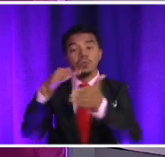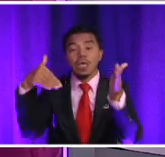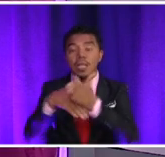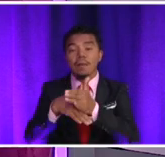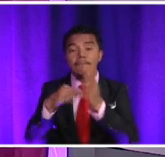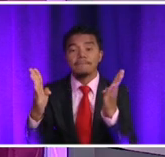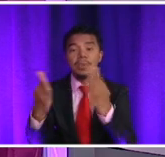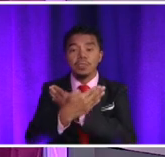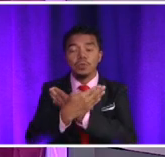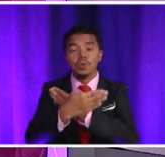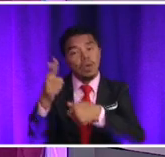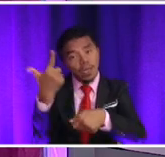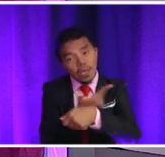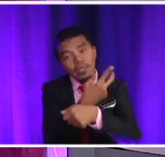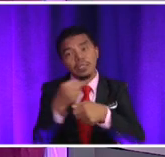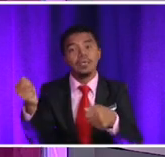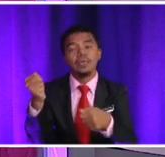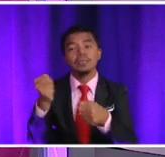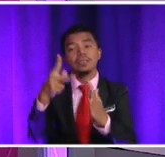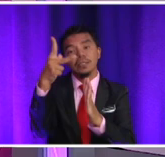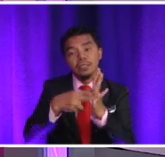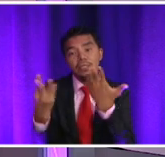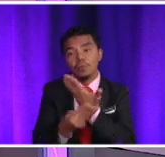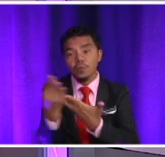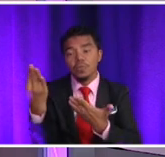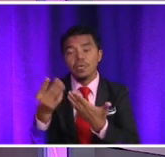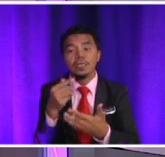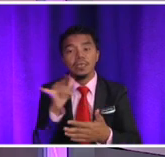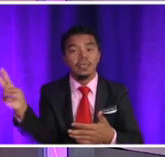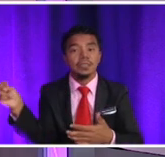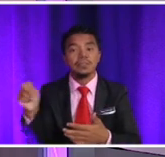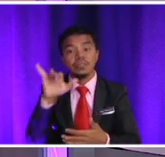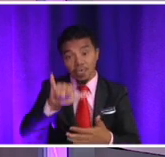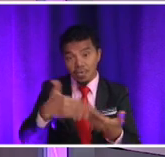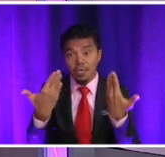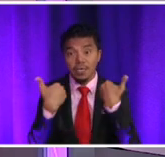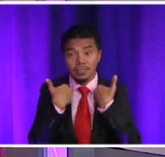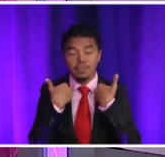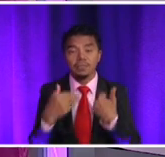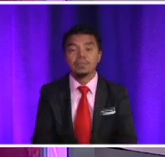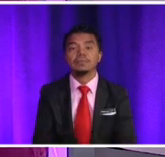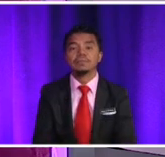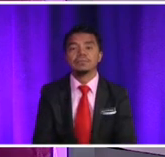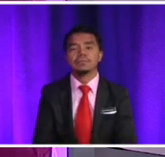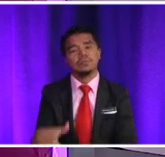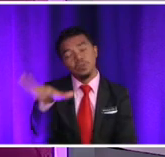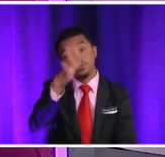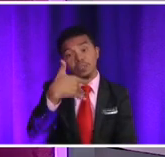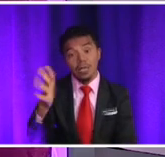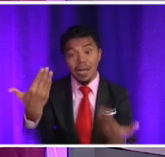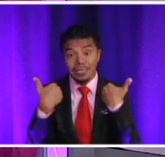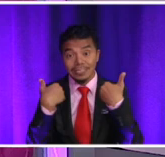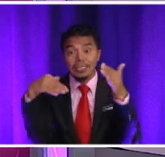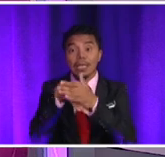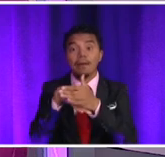agensi infrastruktur mereka ini memang telah ada dalam buku teks masing-masing lah Eh